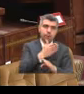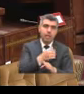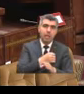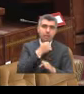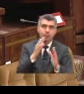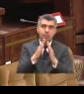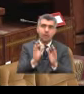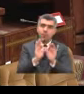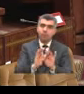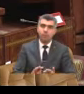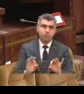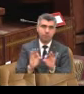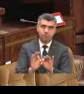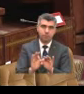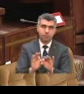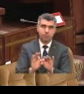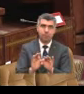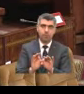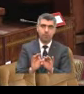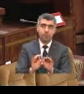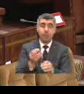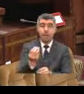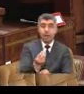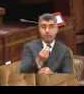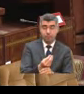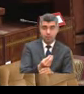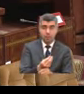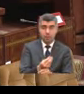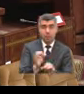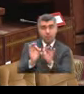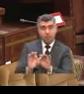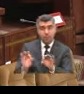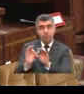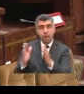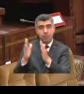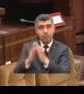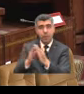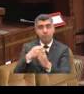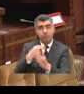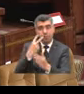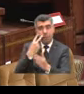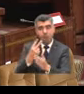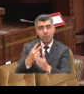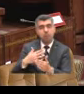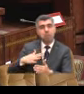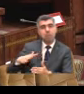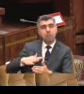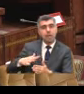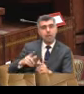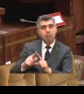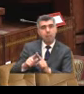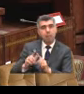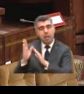وقفوش على هذه الحكومه. والاطفال اللي ما عندهمش الامكانيات راه حنا كنشوفهم في المدن الكبرى يفترشون